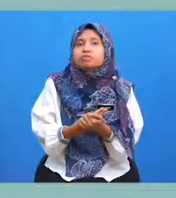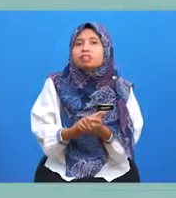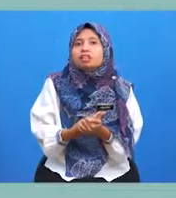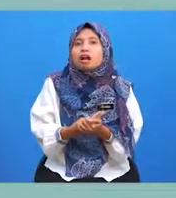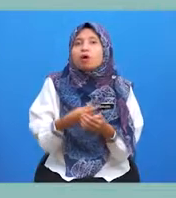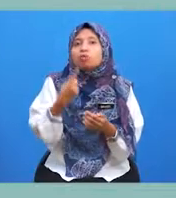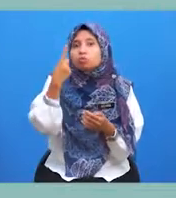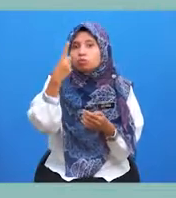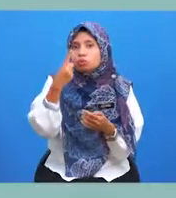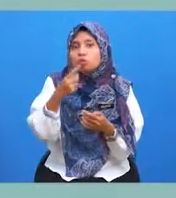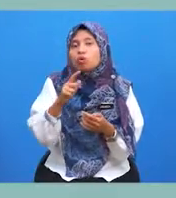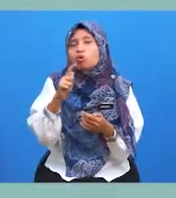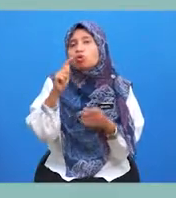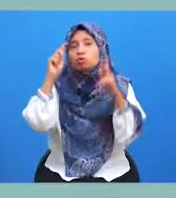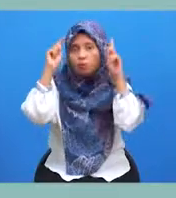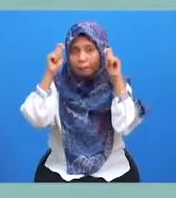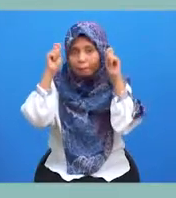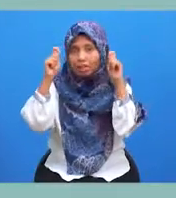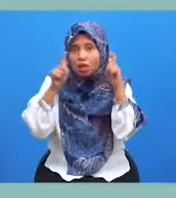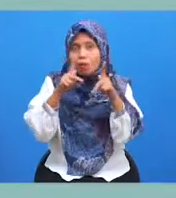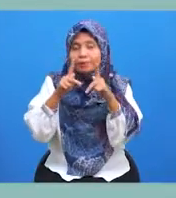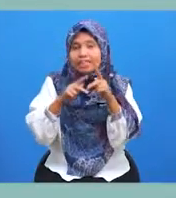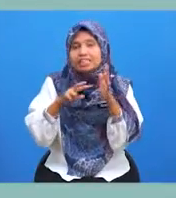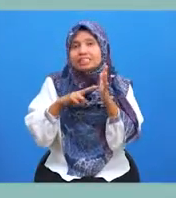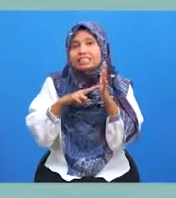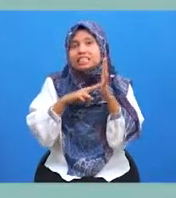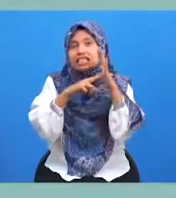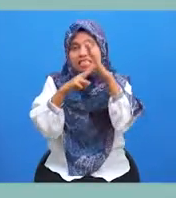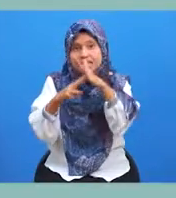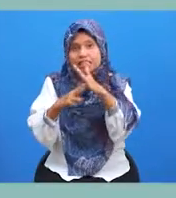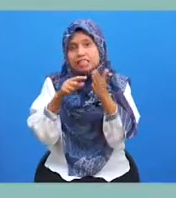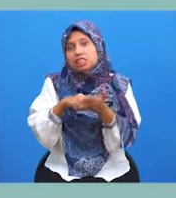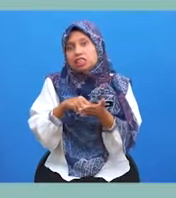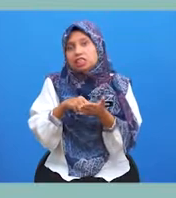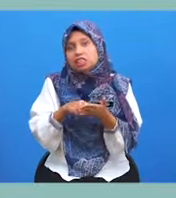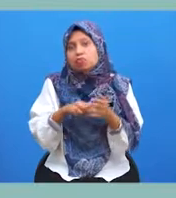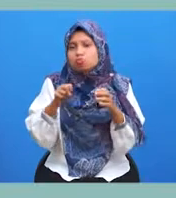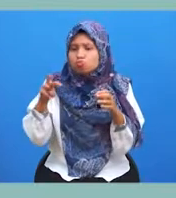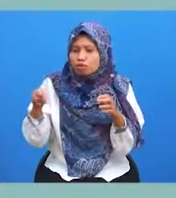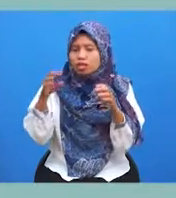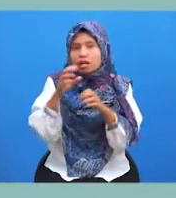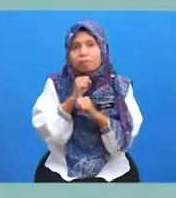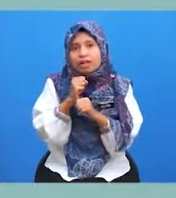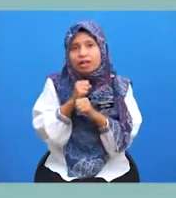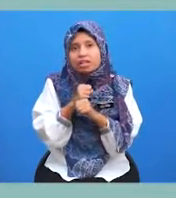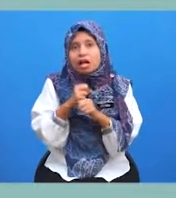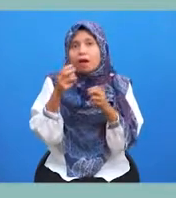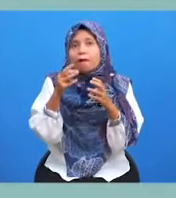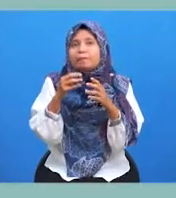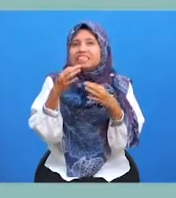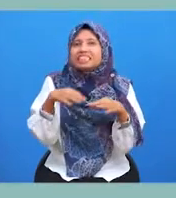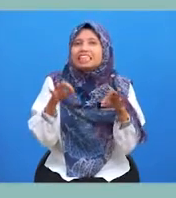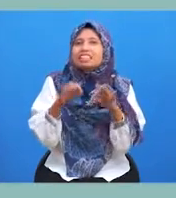bagi subtopik komunikasi satelit ini, diharapkan murid dapat